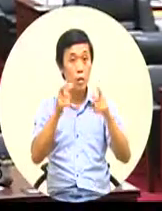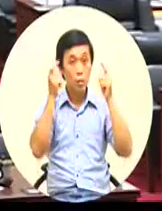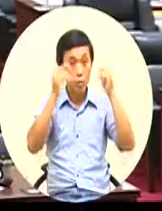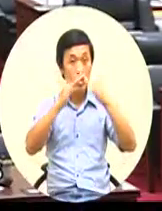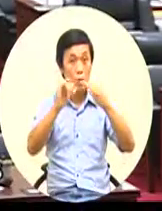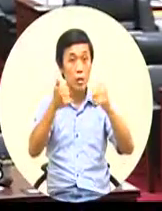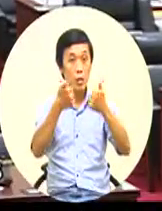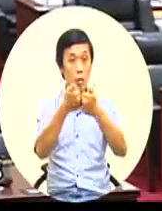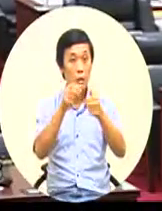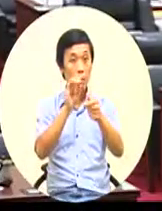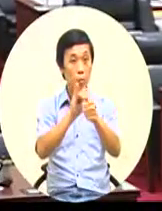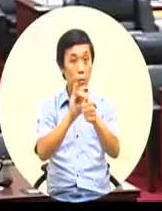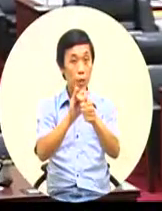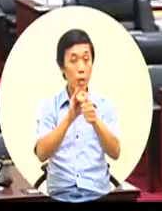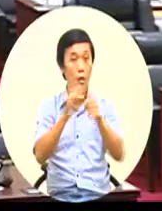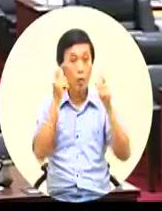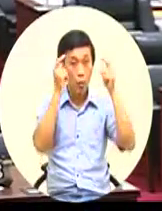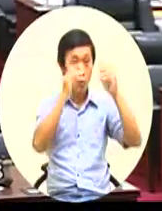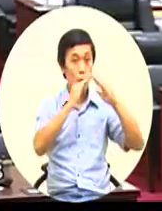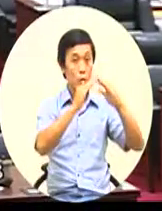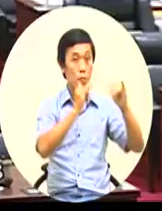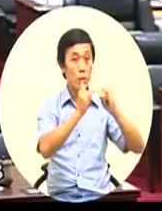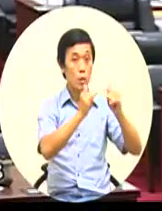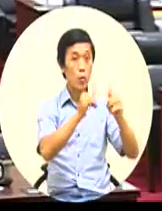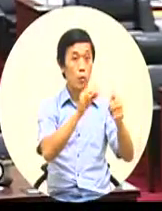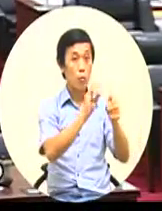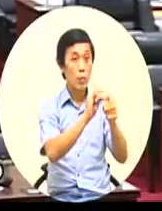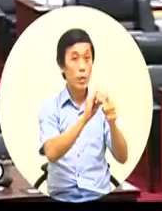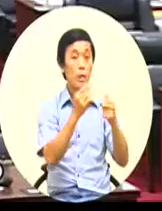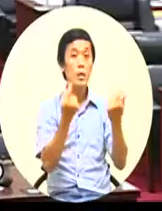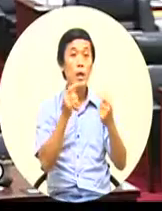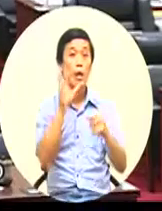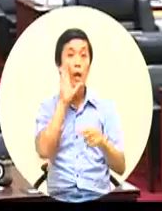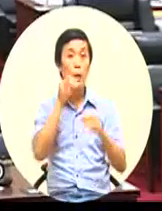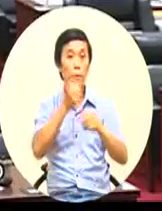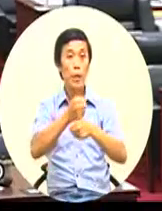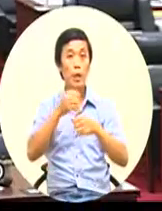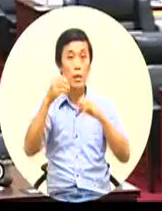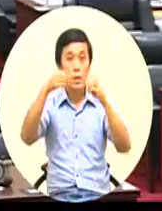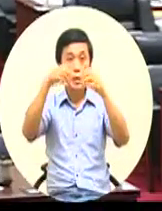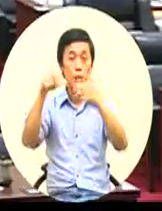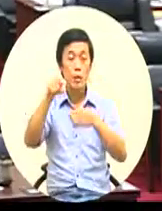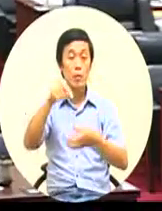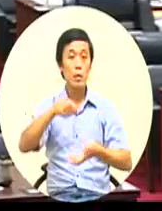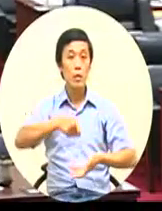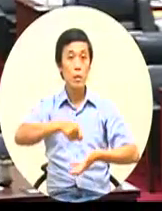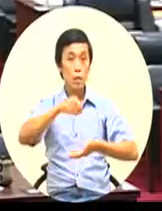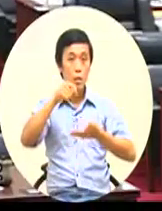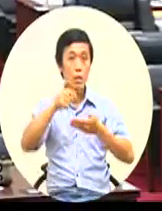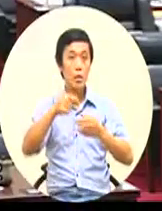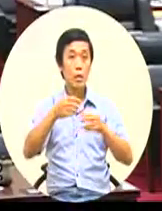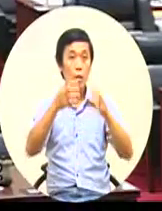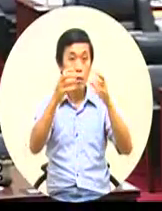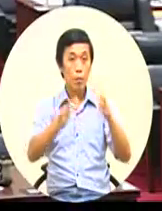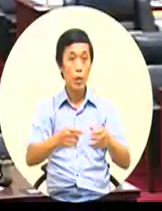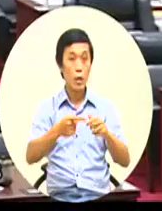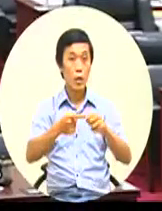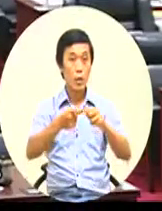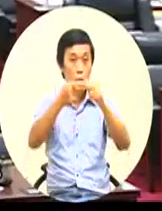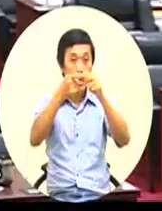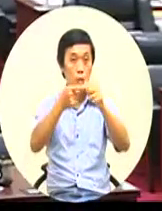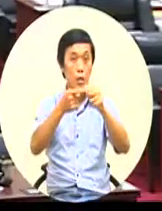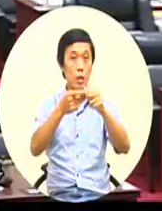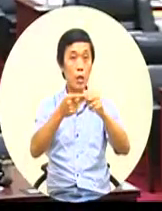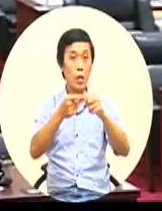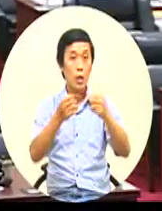吗？我举个简单，像我们哈马星，你们说做第一场无车日的